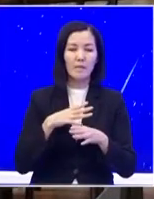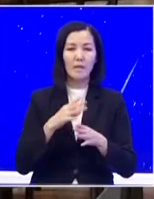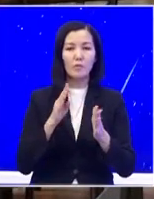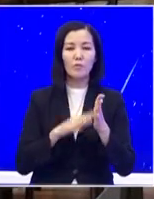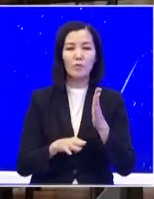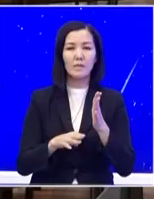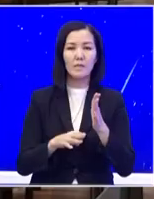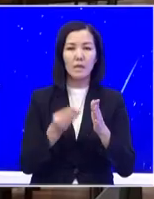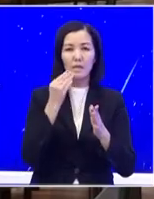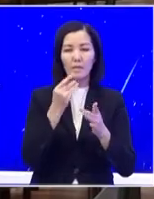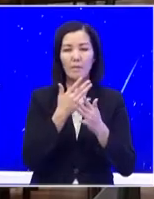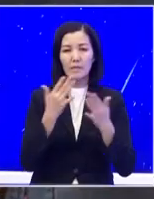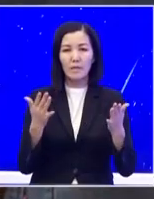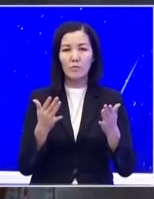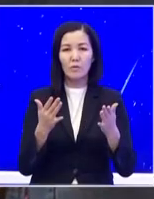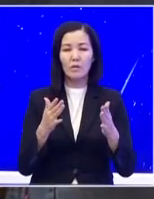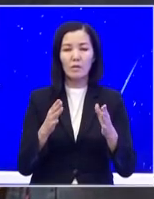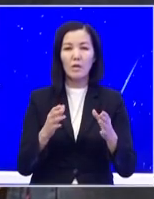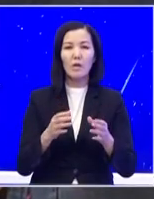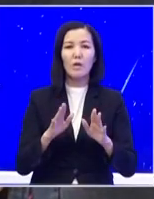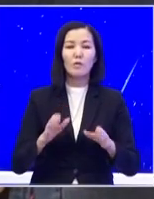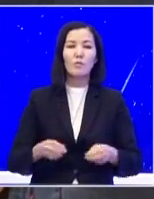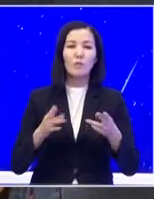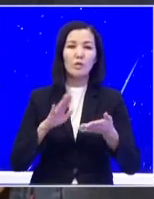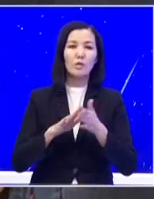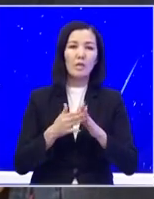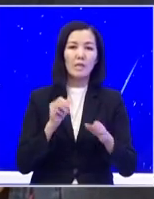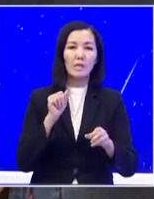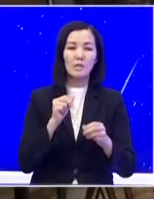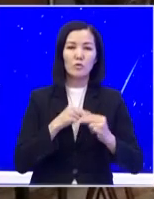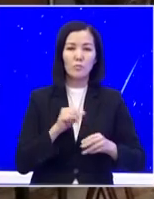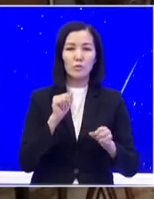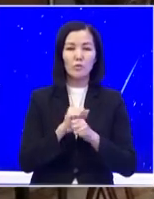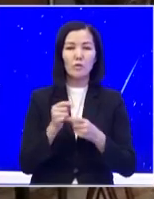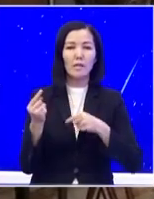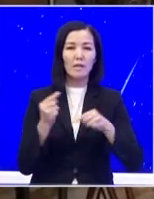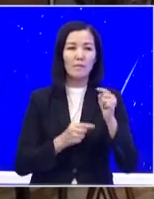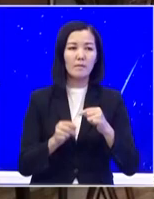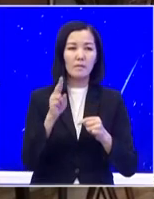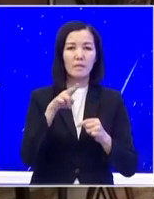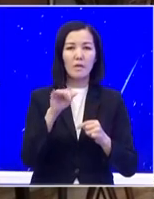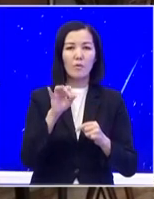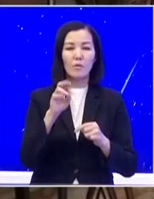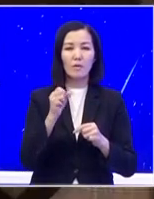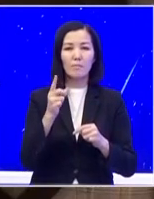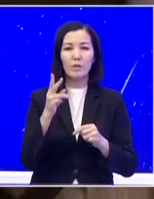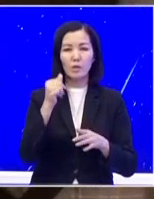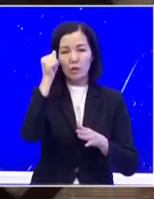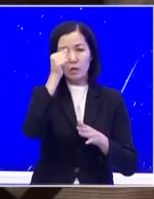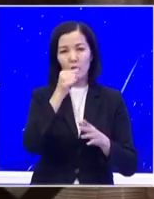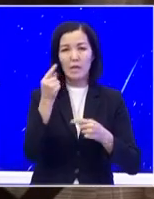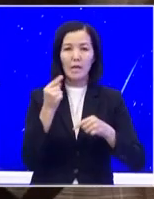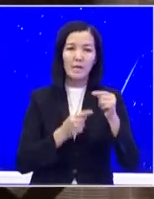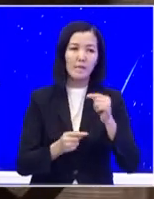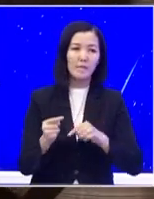90-нан аса тамақтану орны төтенше жағдай кезінде жұмысын тоқтатқан. Солардың бірі кәсіпкер Дәурен Талипов. Бірнеше жылдан бері жеке